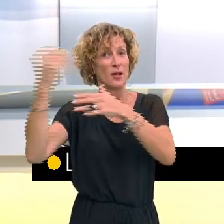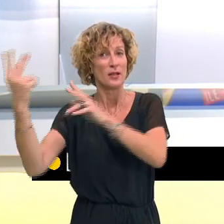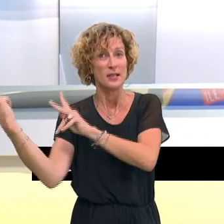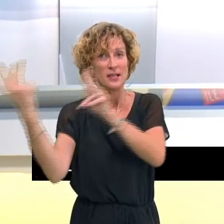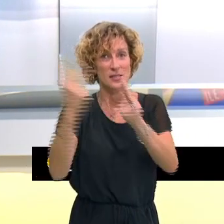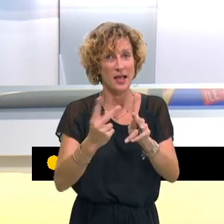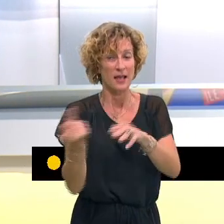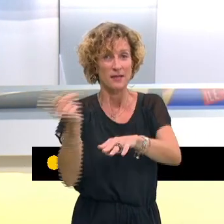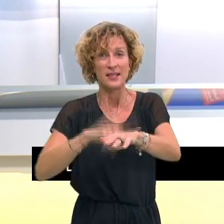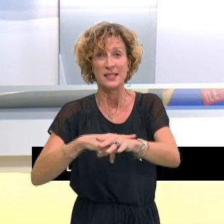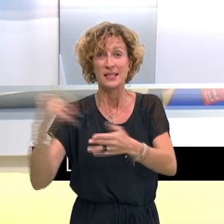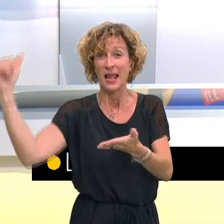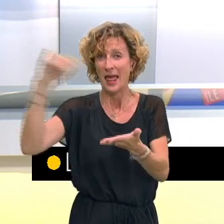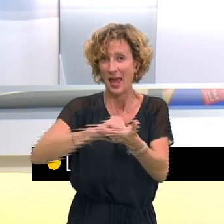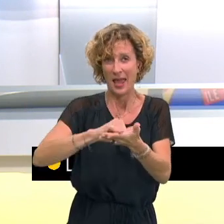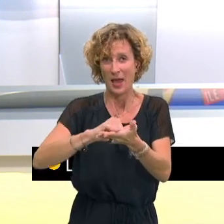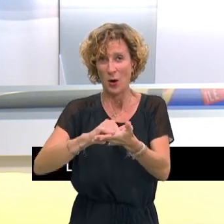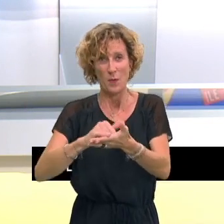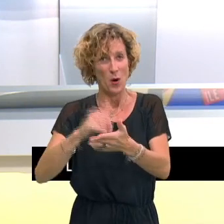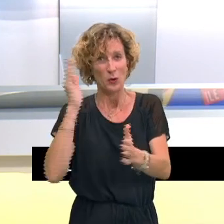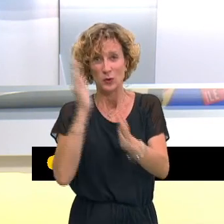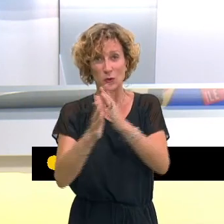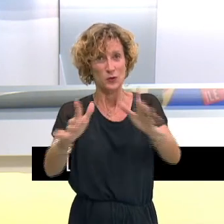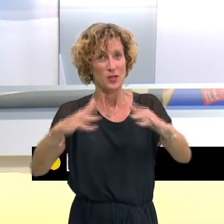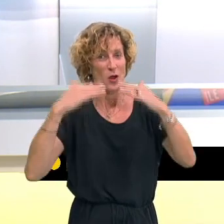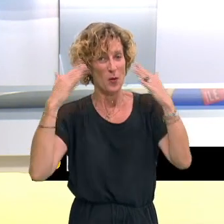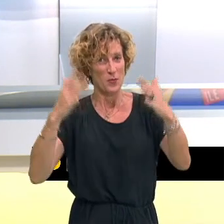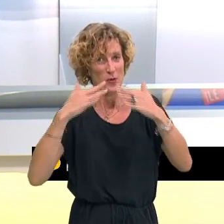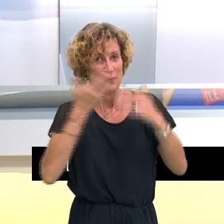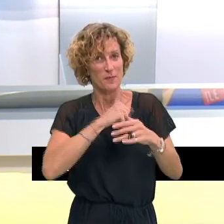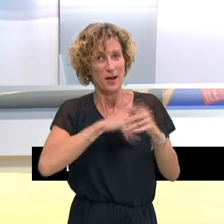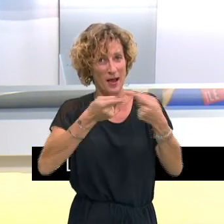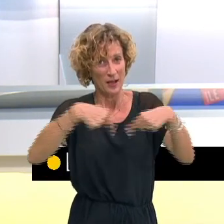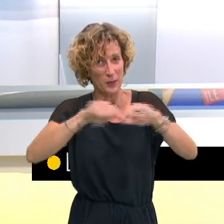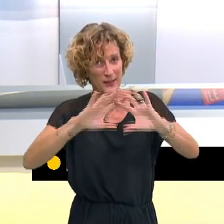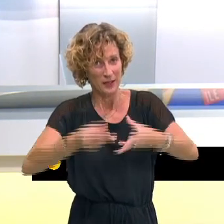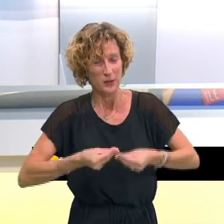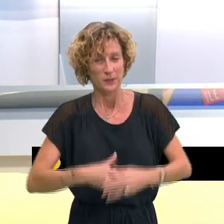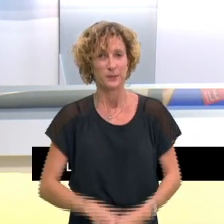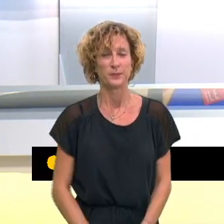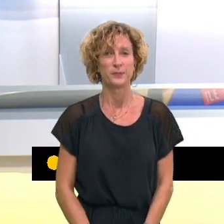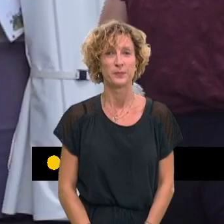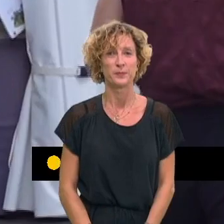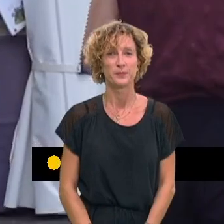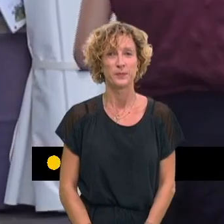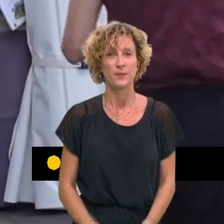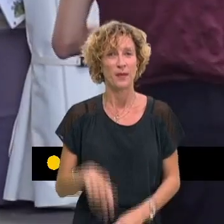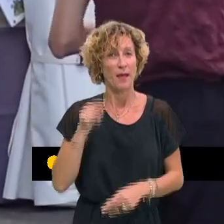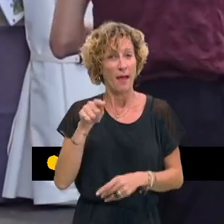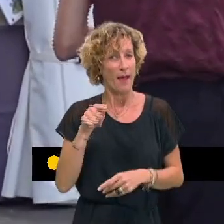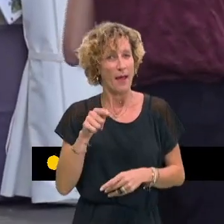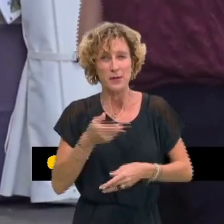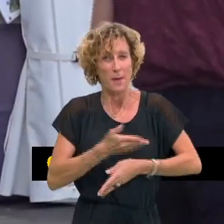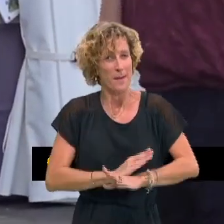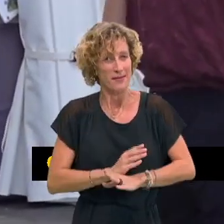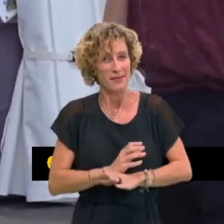ils sont mis dans le bain avec un comité d'accueil spécialement dédié. Reportage Michel Bertil et Marie-Ange Frassati. Elles sont au taquet